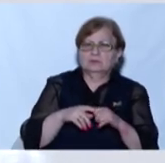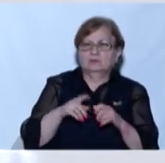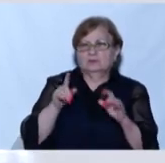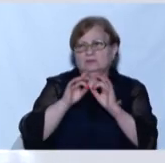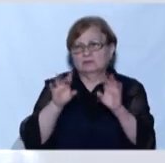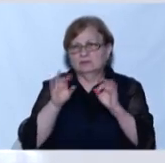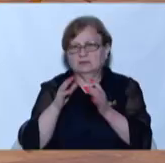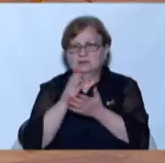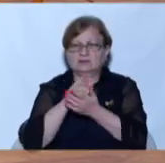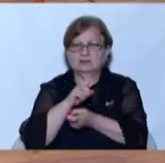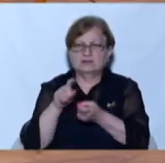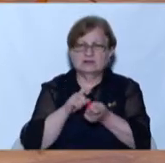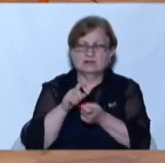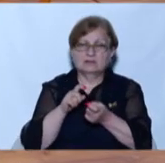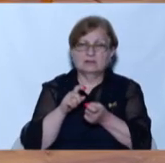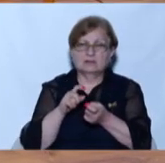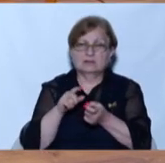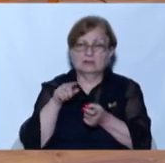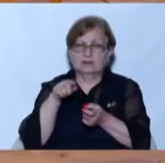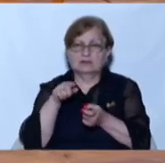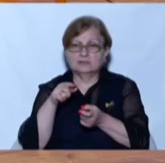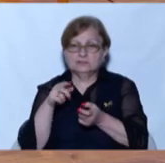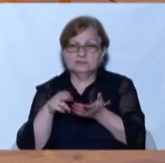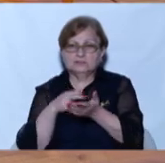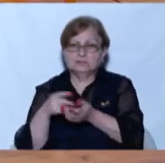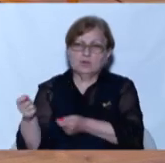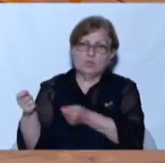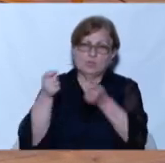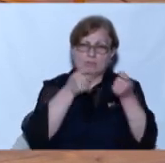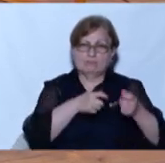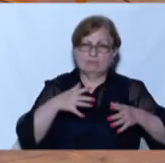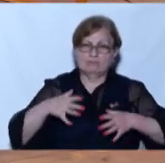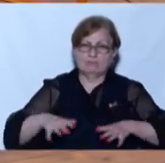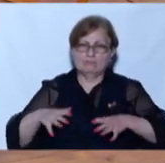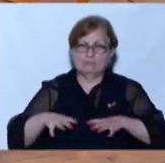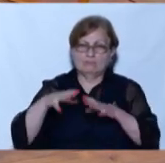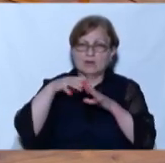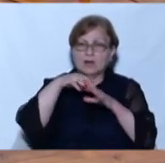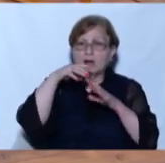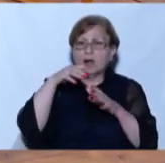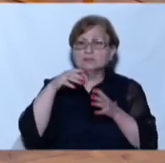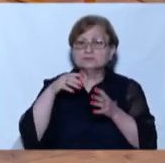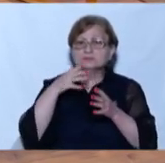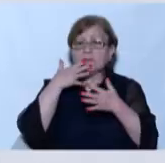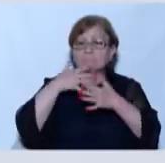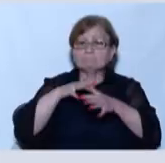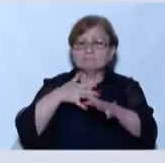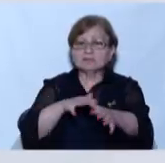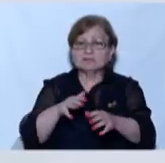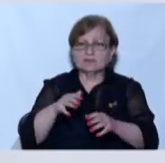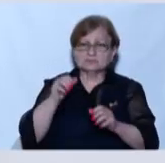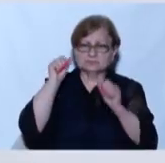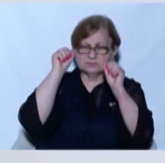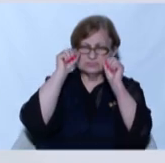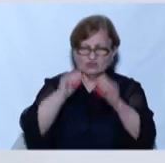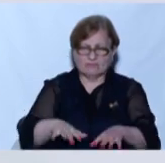და ალბათ ფართალიც არის ეს ამბავი, რომ მოაქვთ მე ეს წიგნი და ეს წიგნი მდინარეს ჩაუვარდებათ. იქ სხვადასხვა ვერსია, რომ ვიღაც ქართველი გადახტა,